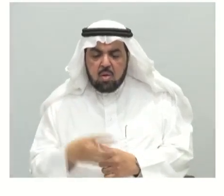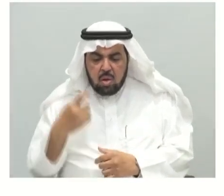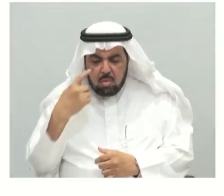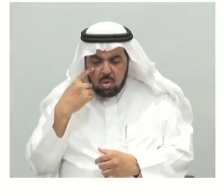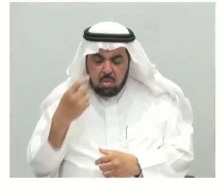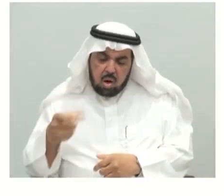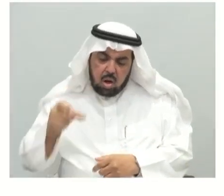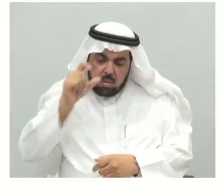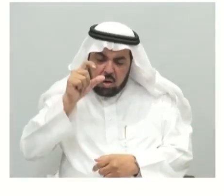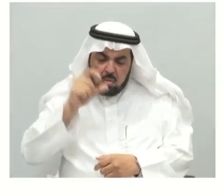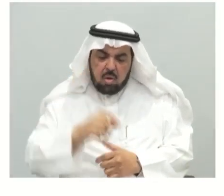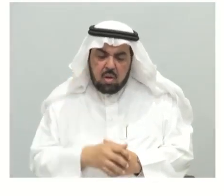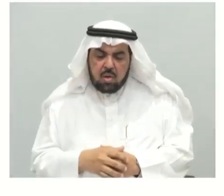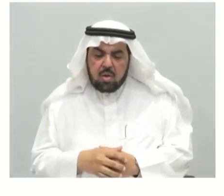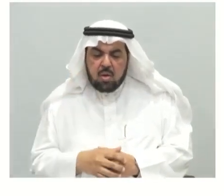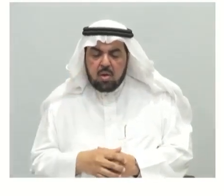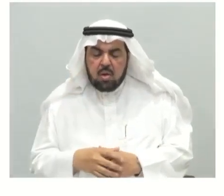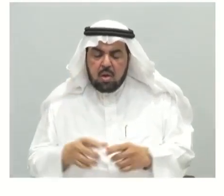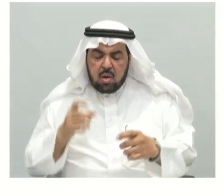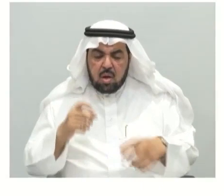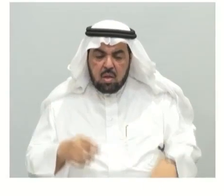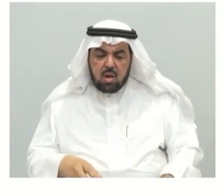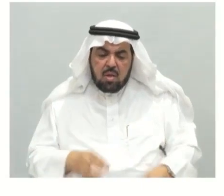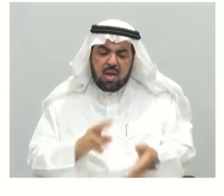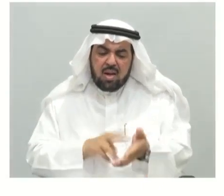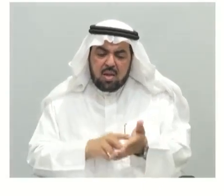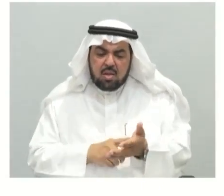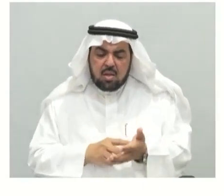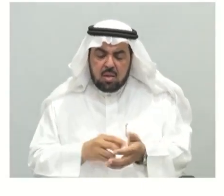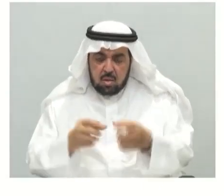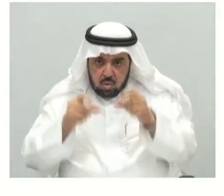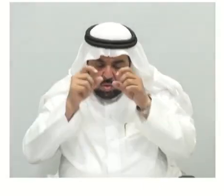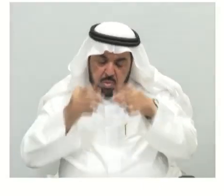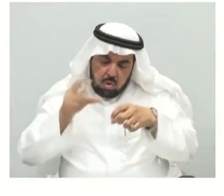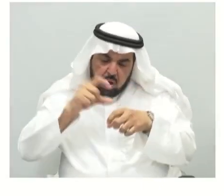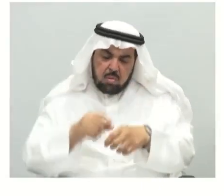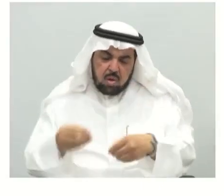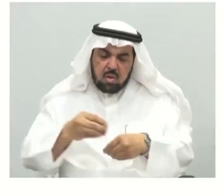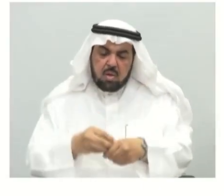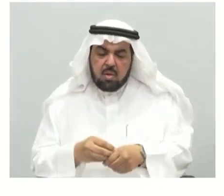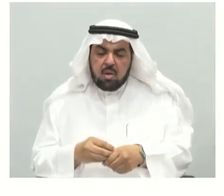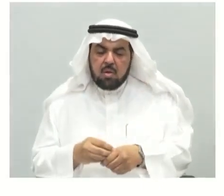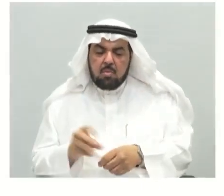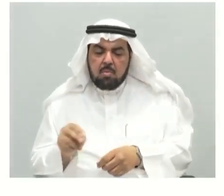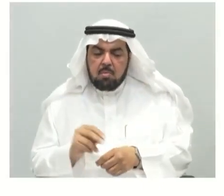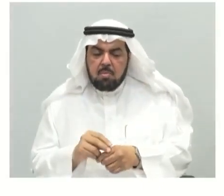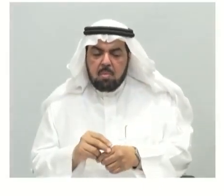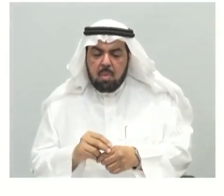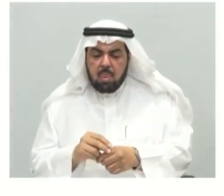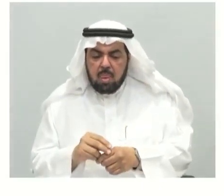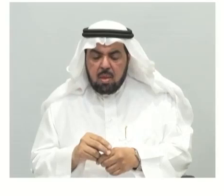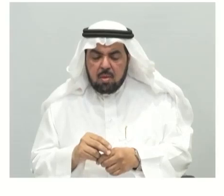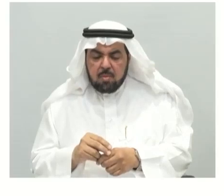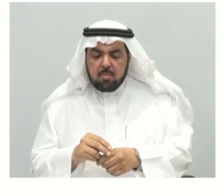العيون المركبه لاعضاء الحس العيون المركبه من اعضاء الحس العيون